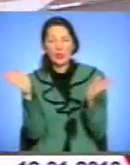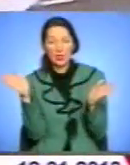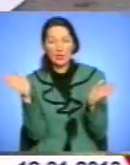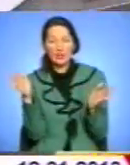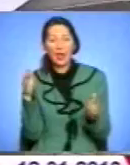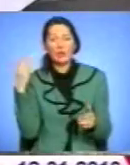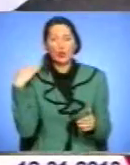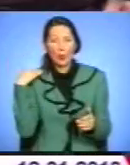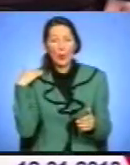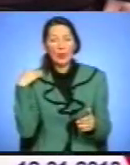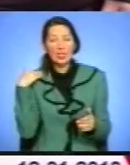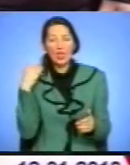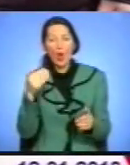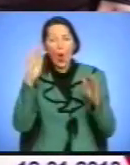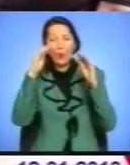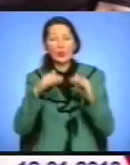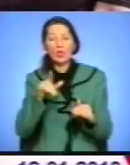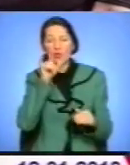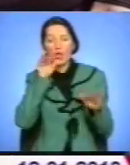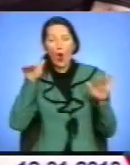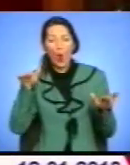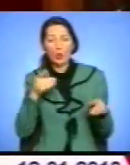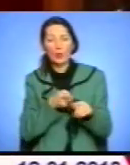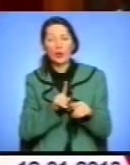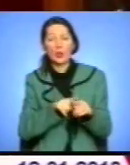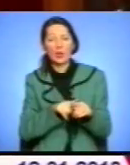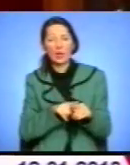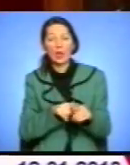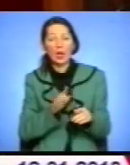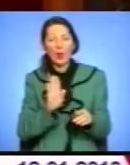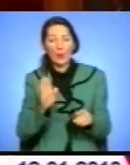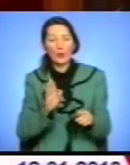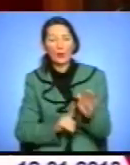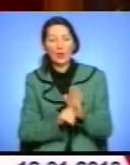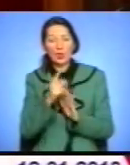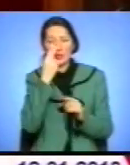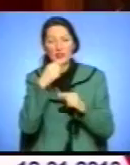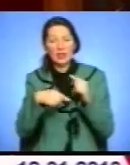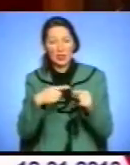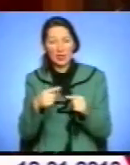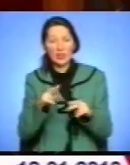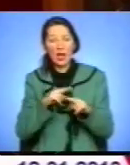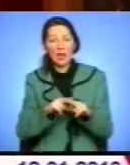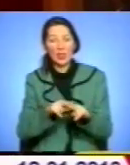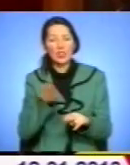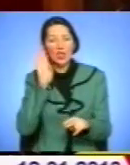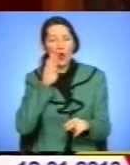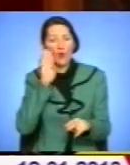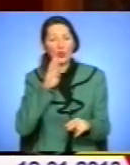Дух. Звідси і пішла традиція хрещення у воді. Спаситель відкриває людству